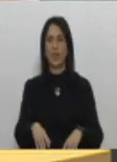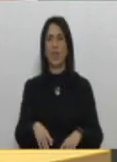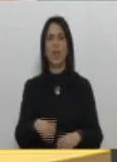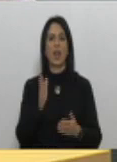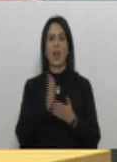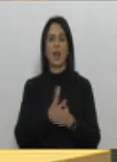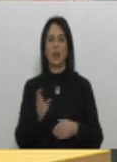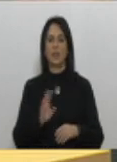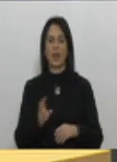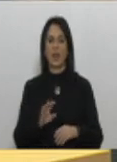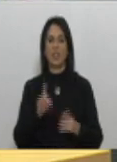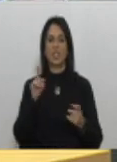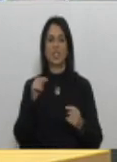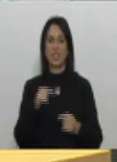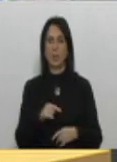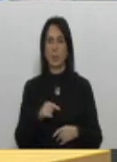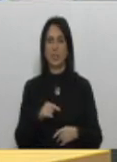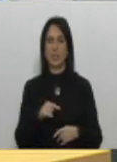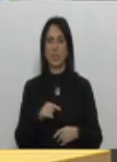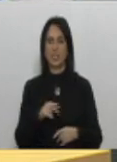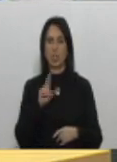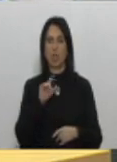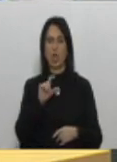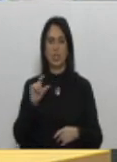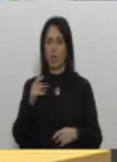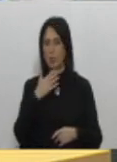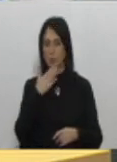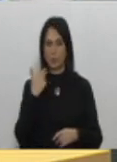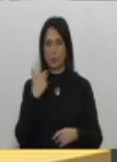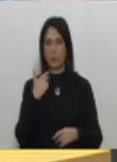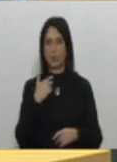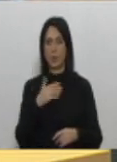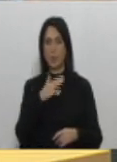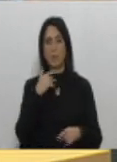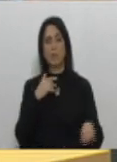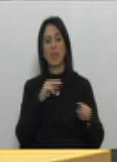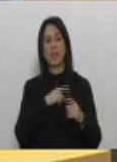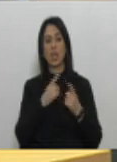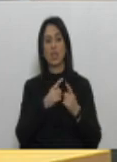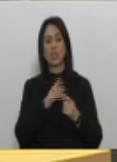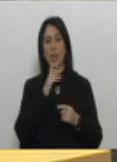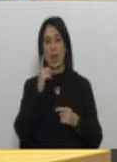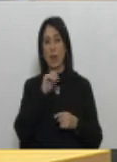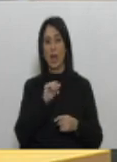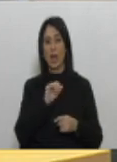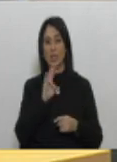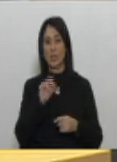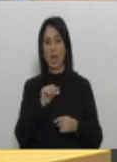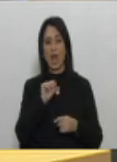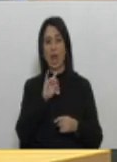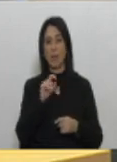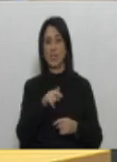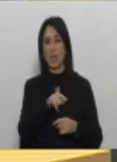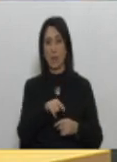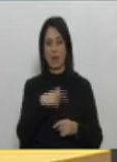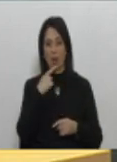გვაქვს შესაბამისი დოზები. მეორე თქვენი კოლეგა იყო ბატონო არმას, რომლებიც